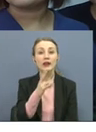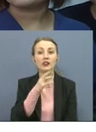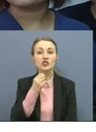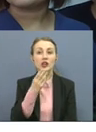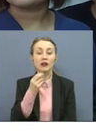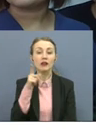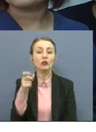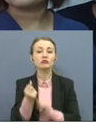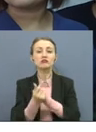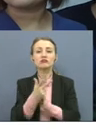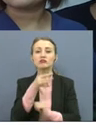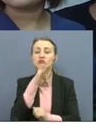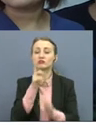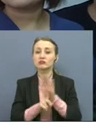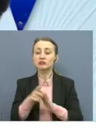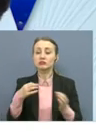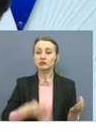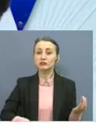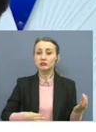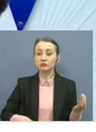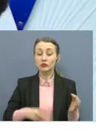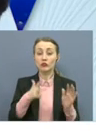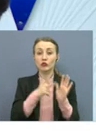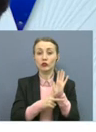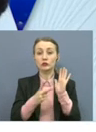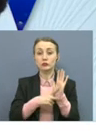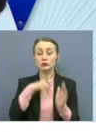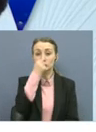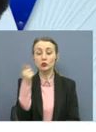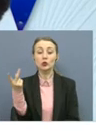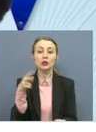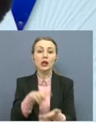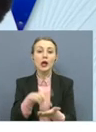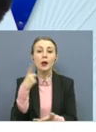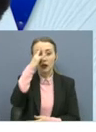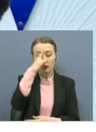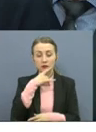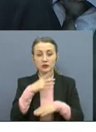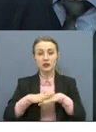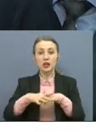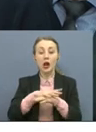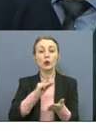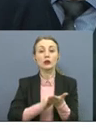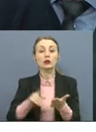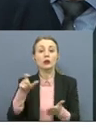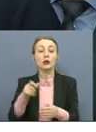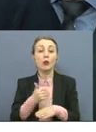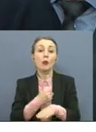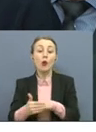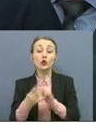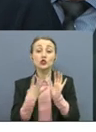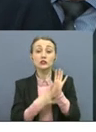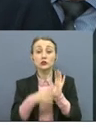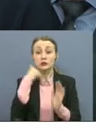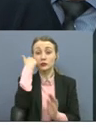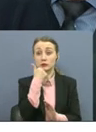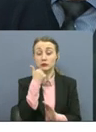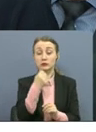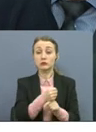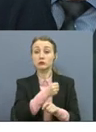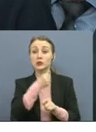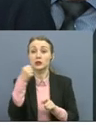Шәкейұлының есімі айтыс аламанының тарихында алтын әріптермен жазылған. Ең алғаш 1987 жылы халықаралық жыр додасында топ жарып, тұңғыш